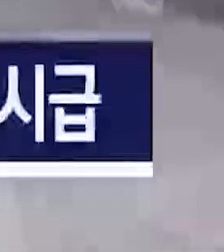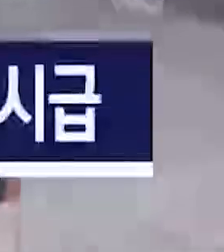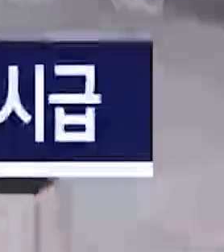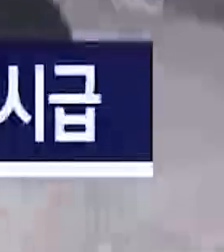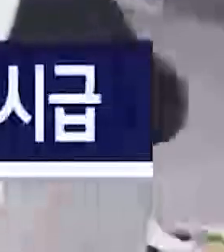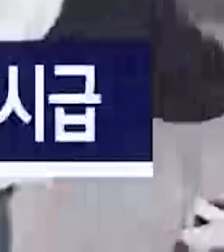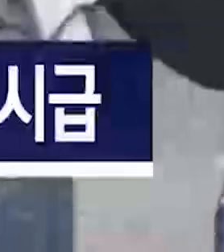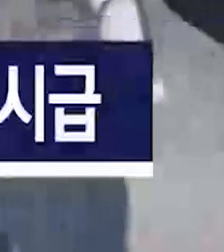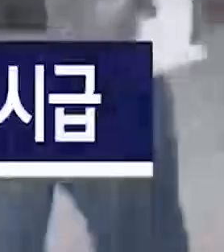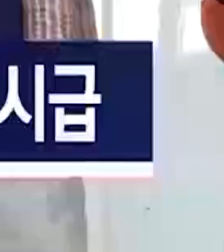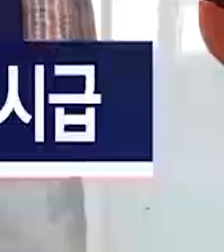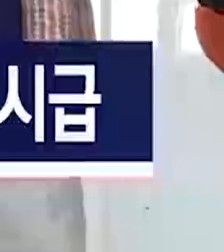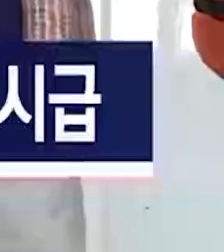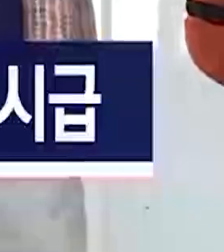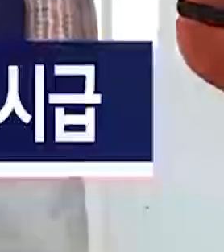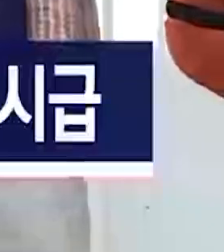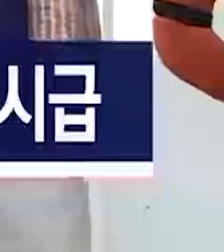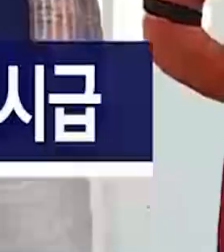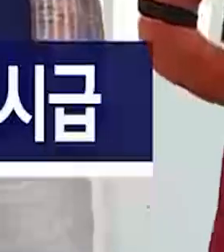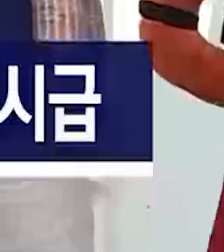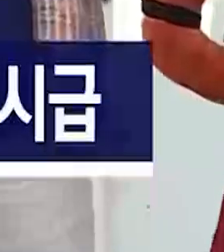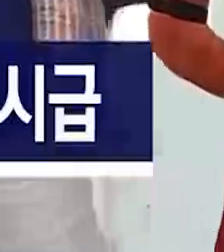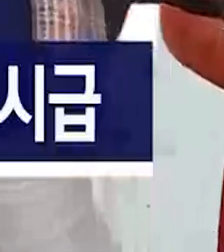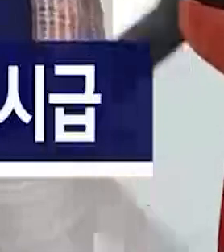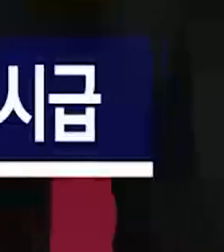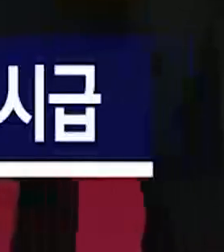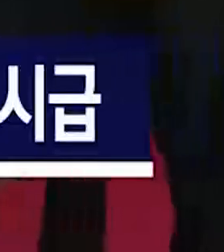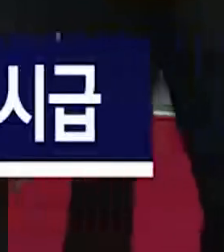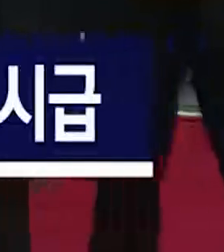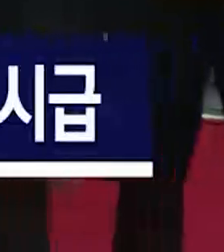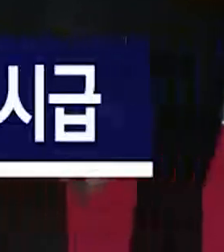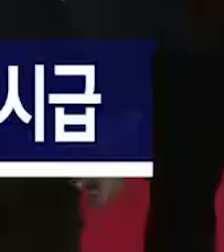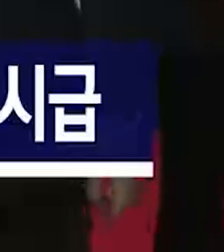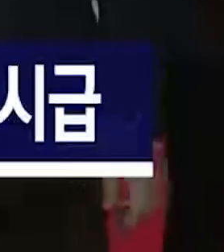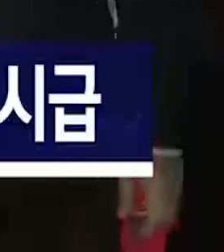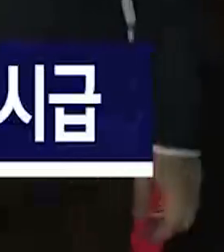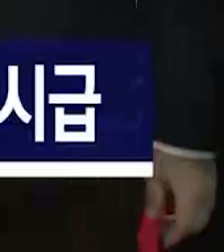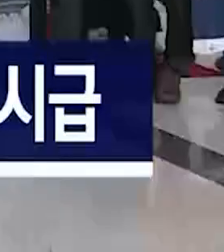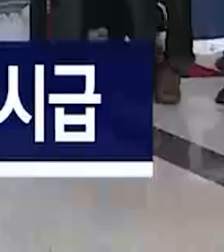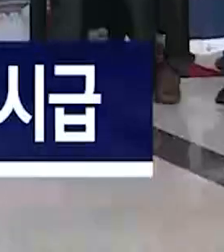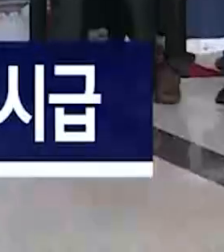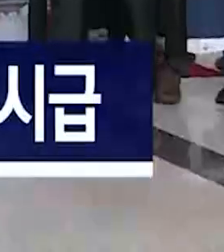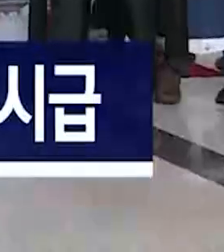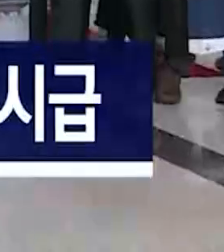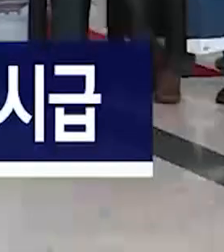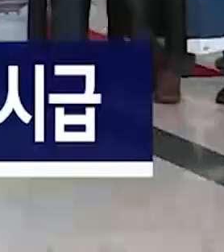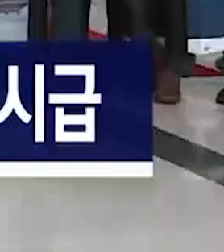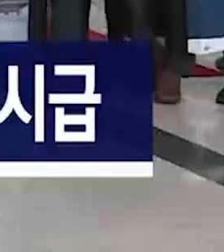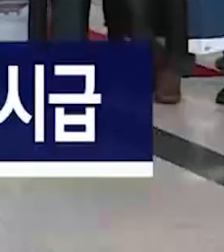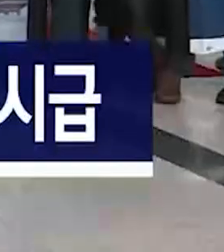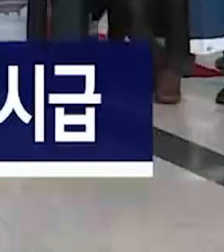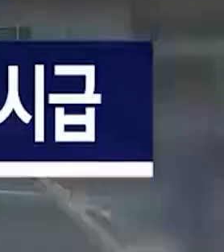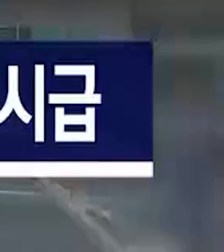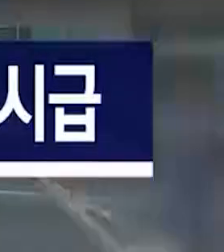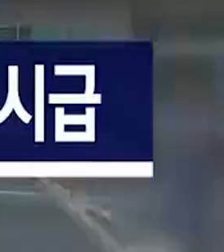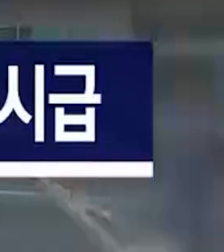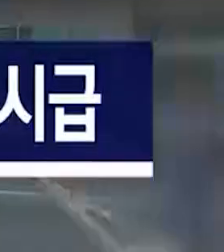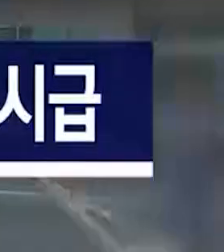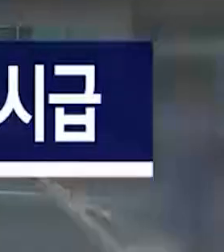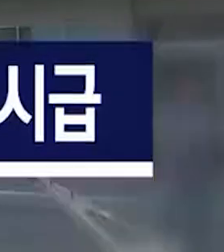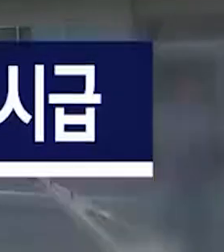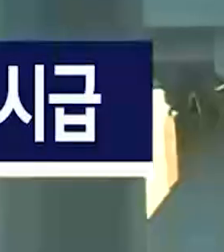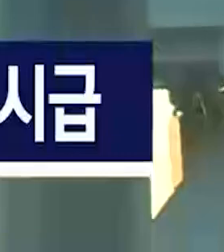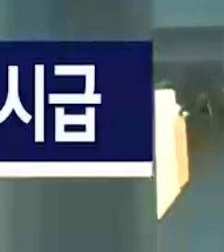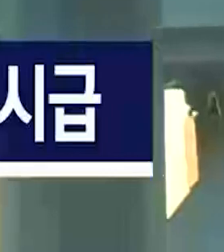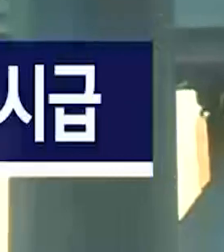전남 방문의 해를 맞아 해외 관광객 300만 명을 유치하기 위해선 무안 국제공항 활성화가 무엇보다 중요합니다.